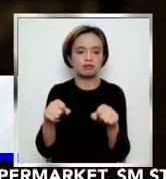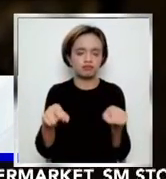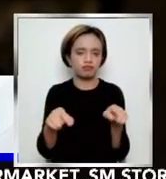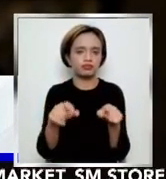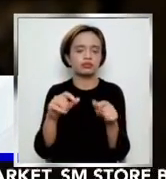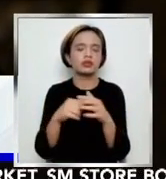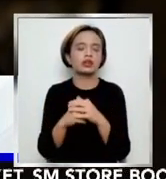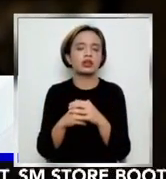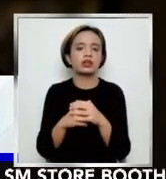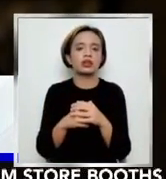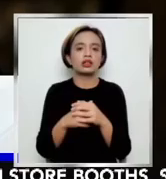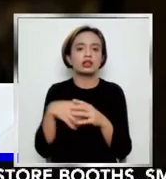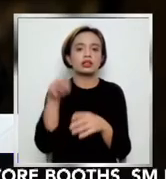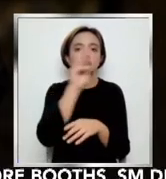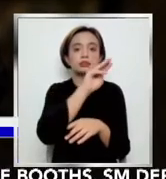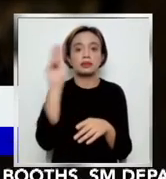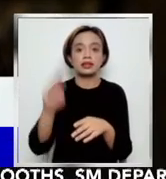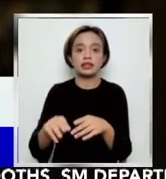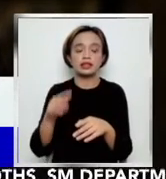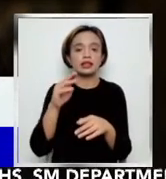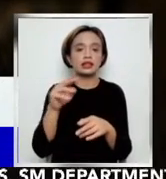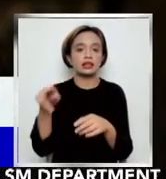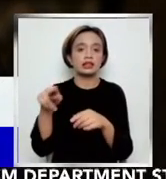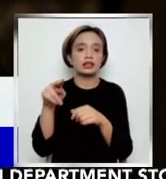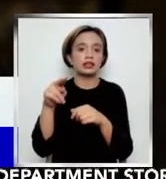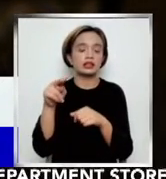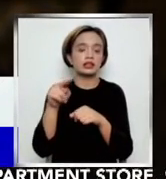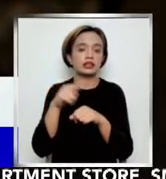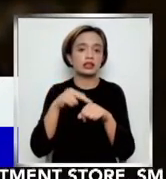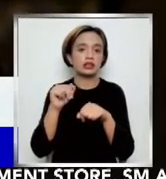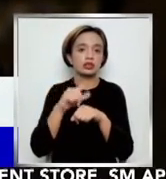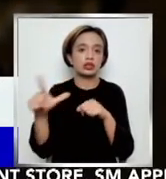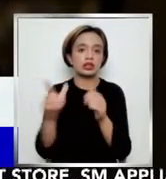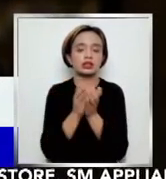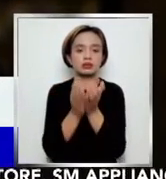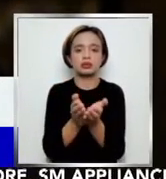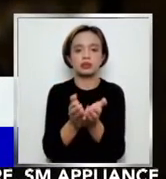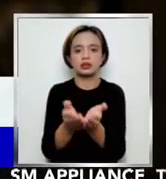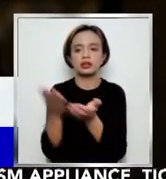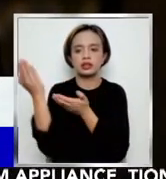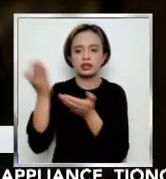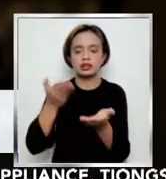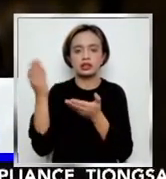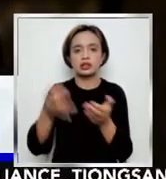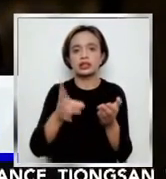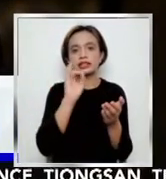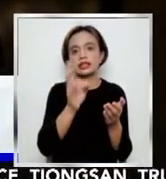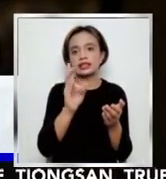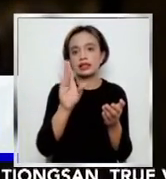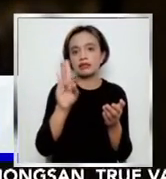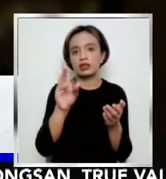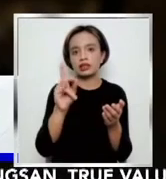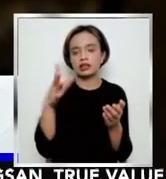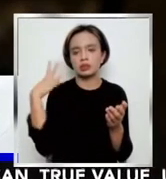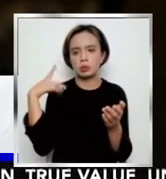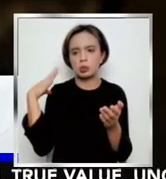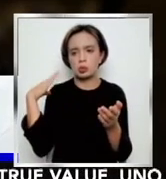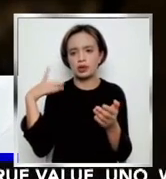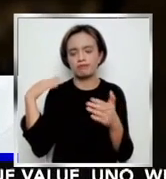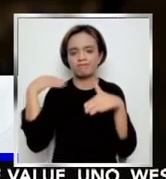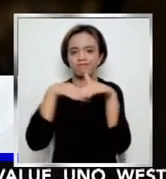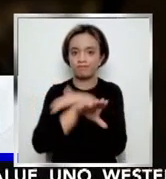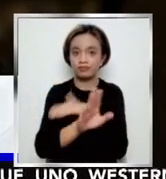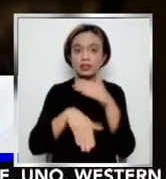International Port, may 5 barko ang kasalukuyang dinidiskargahan ng mga kargamento at 17 pa ang naghihintay na makapasok. Habang sa South